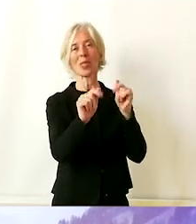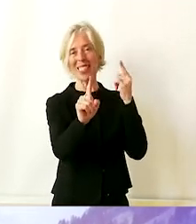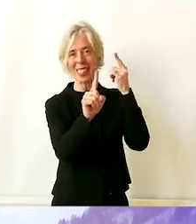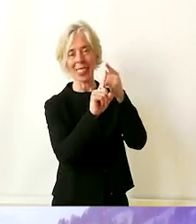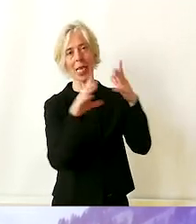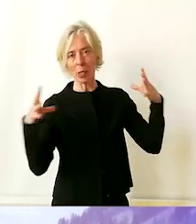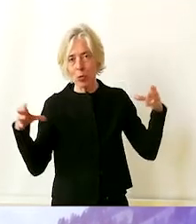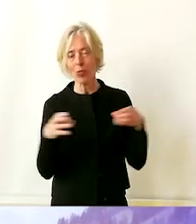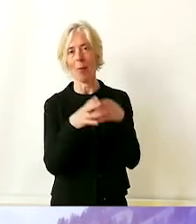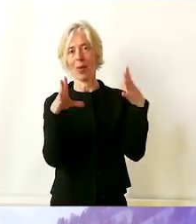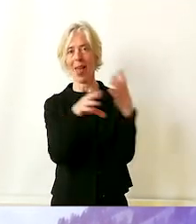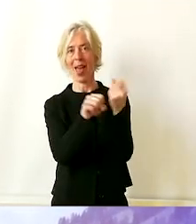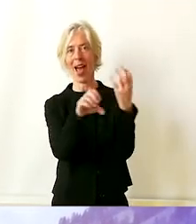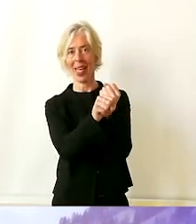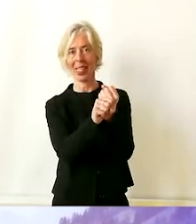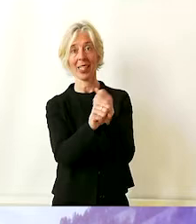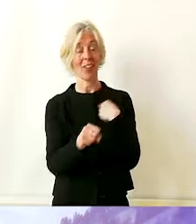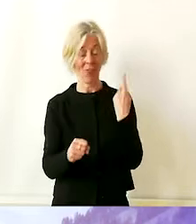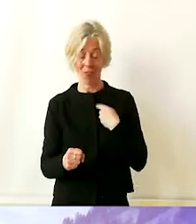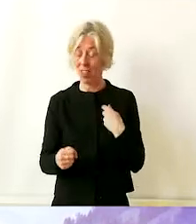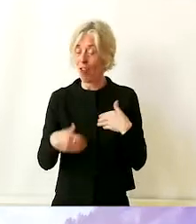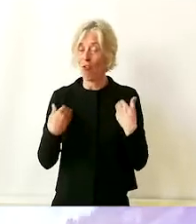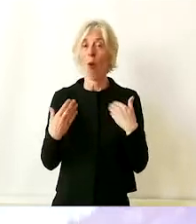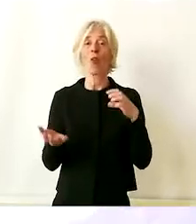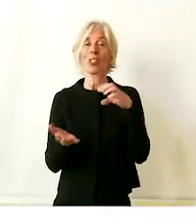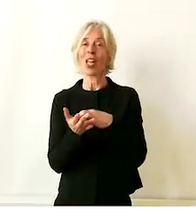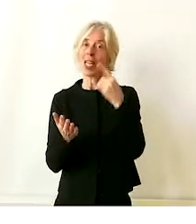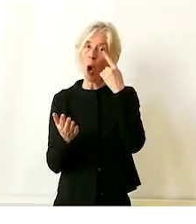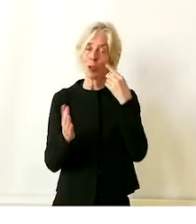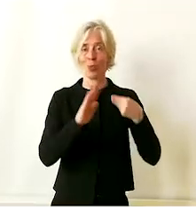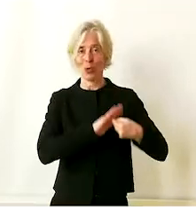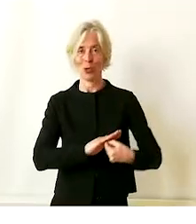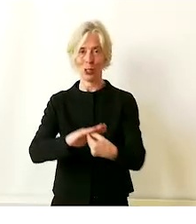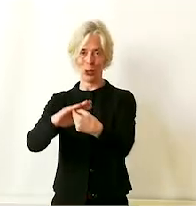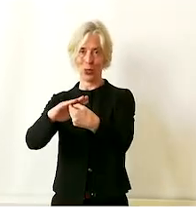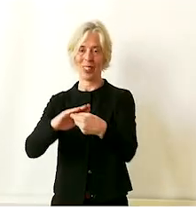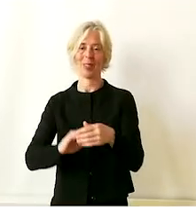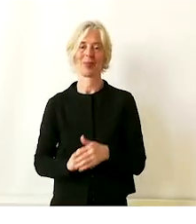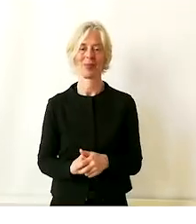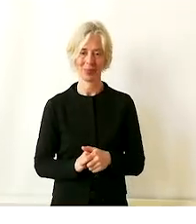uns, die Stadt Augsburg dabei tatkräftig zu unterstützen.